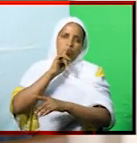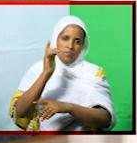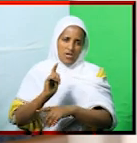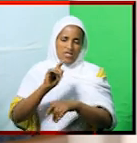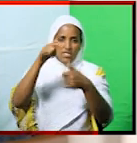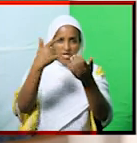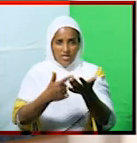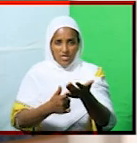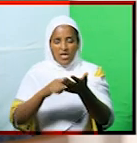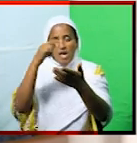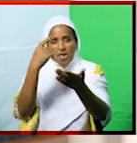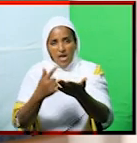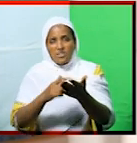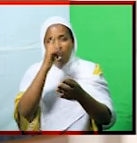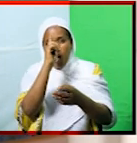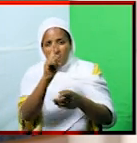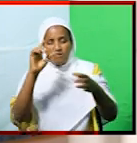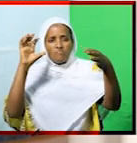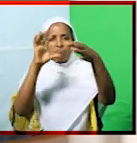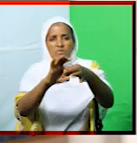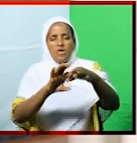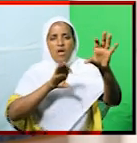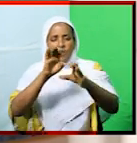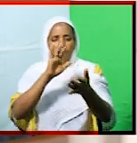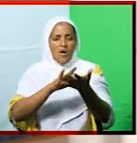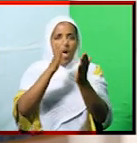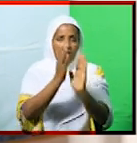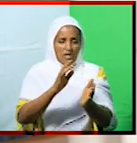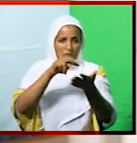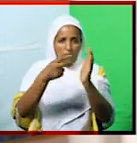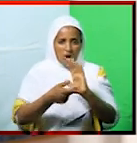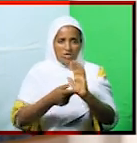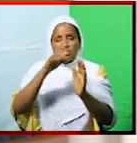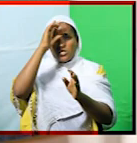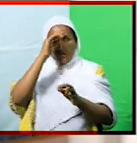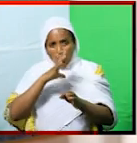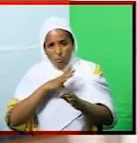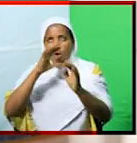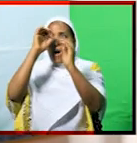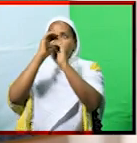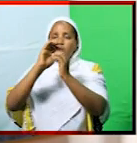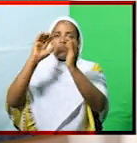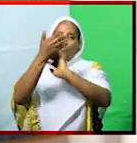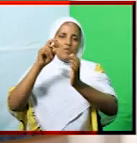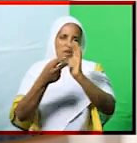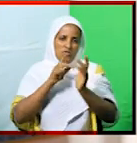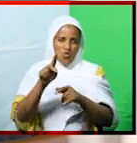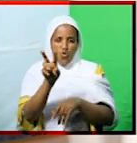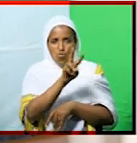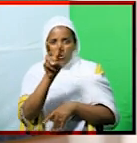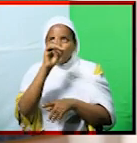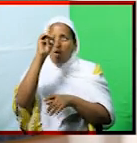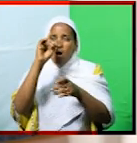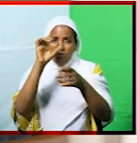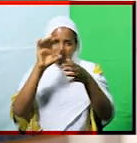ግን ሰውም ነው፣ ሰው ነው። ስለዚህ አንተ ሐማሚ በከመ ሪናከ ምስሌነ